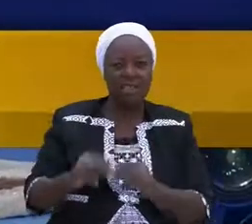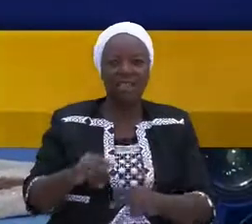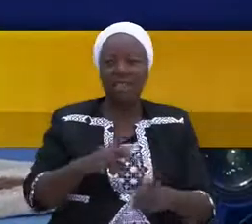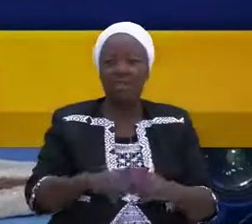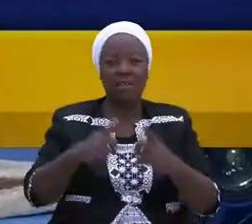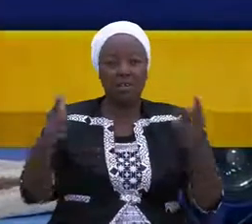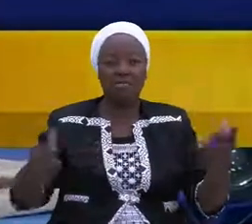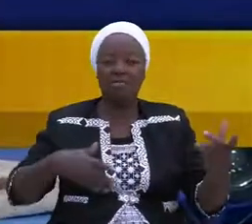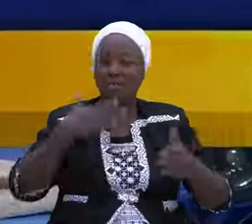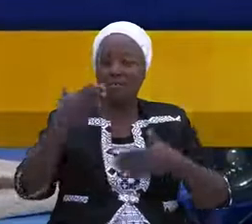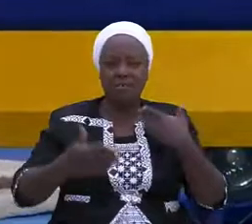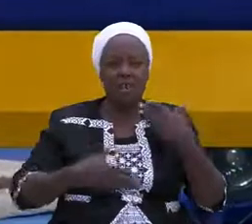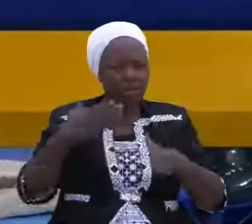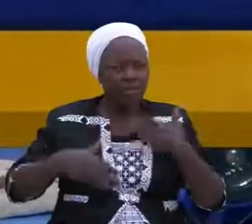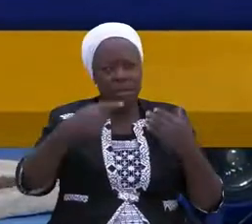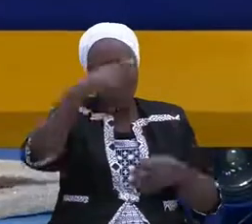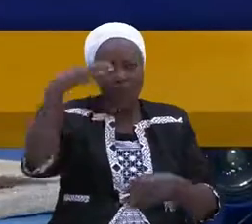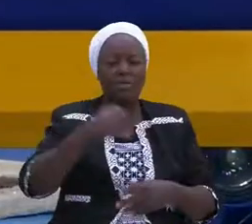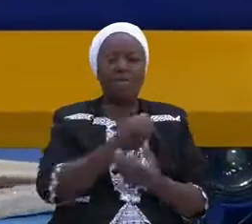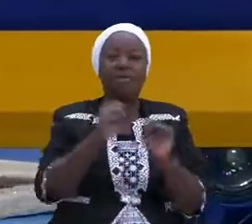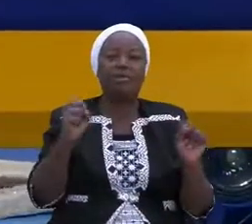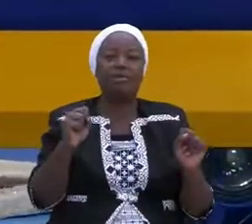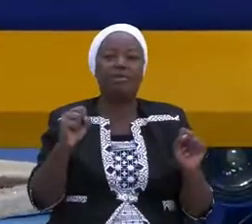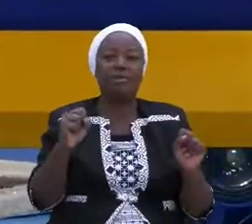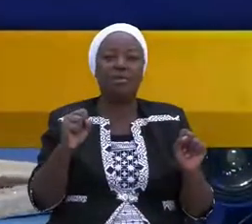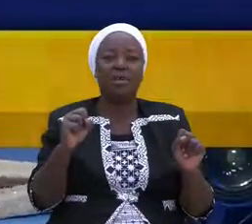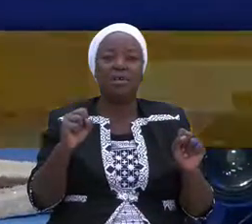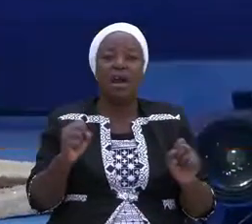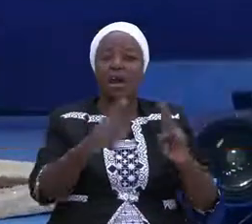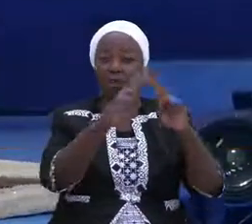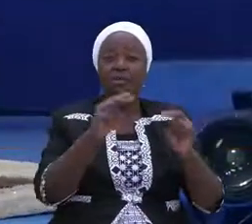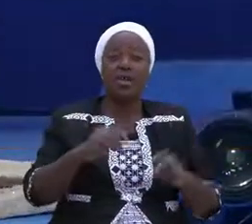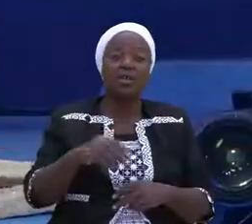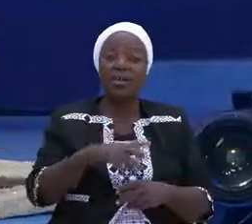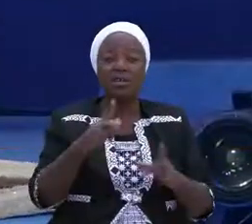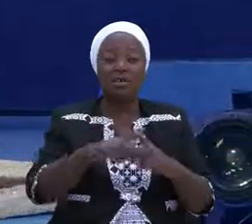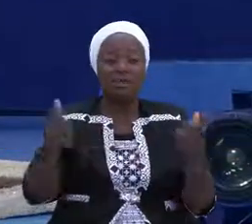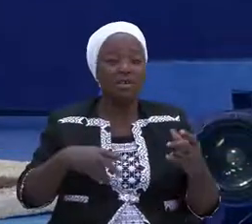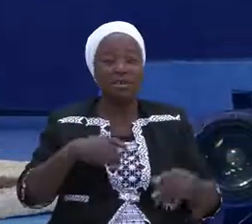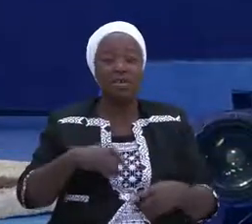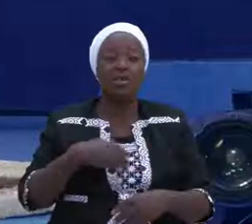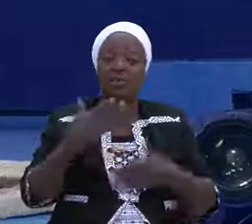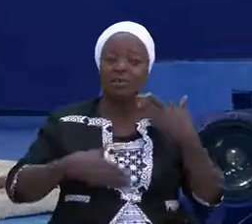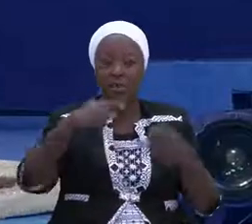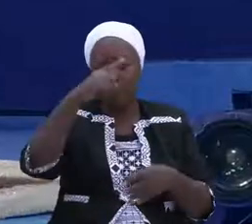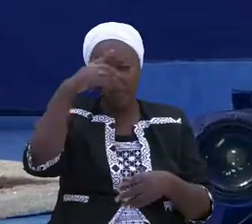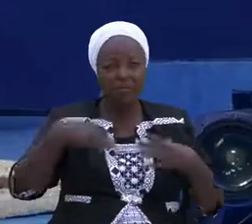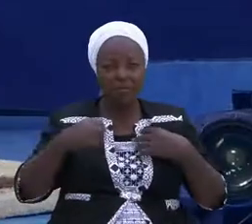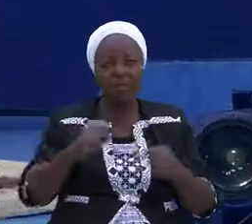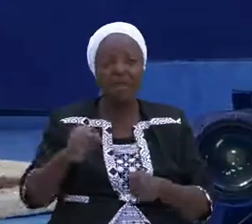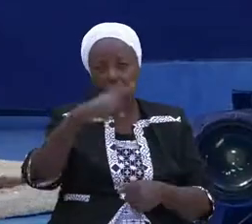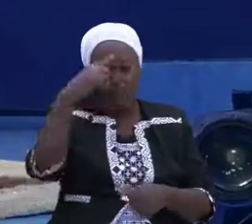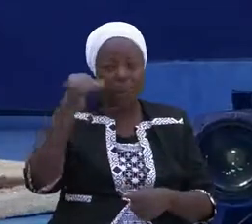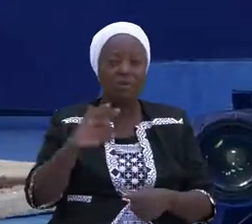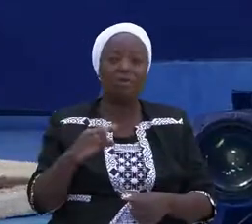Grande joie. La joie à cause du salut. La joie à cause de la guérison. La joie à cause de la